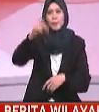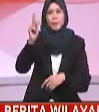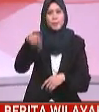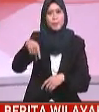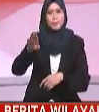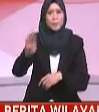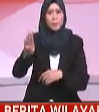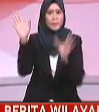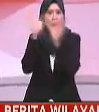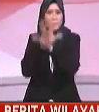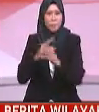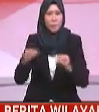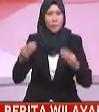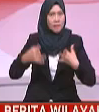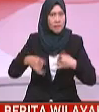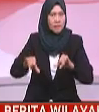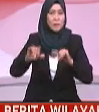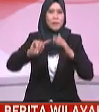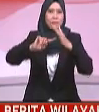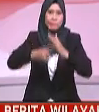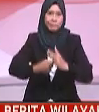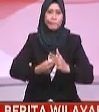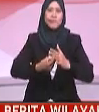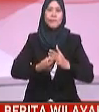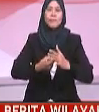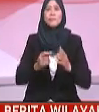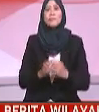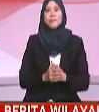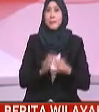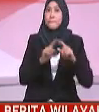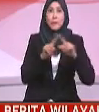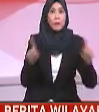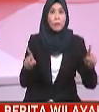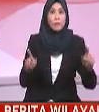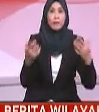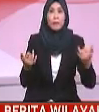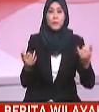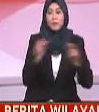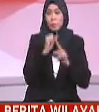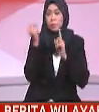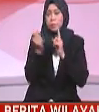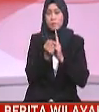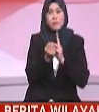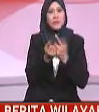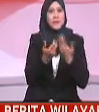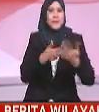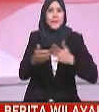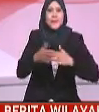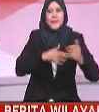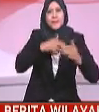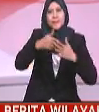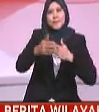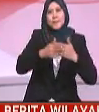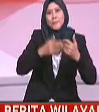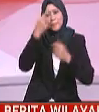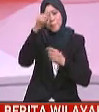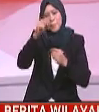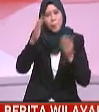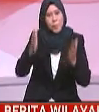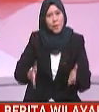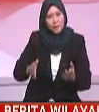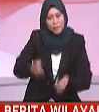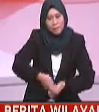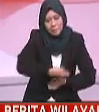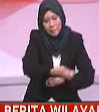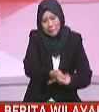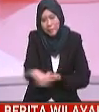Bersyarat di Sarawak masih berkuat kuasa. Meskipun demikian, keadaan ini tidak mematahkan semangat para nelayan